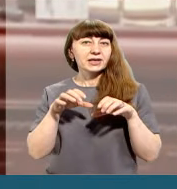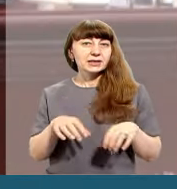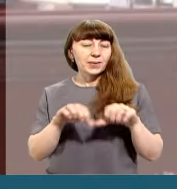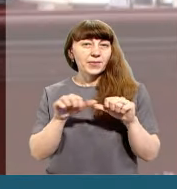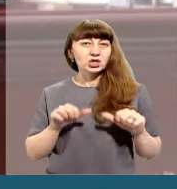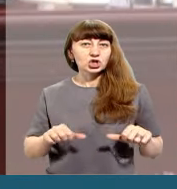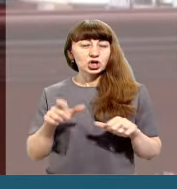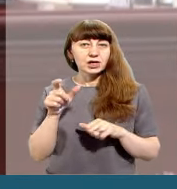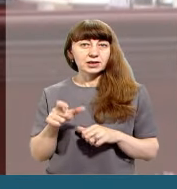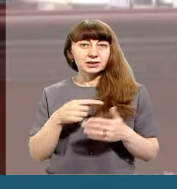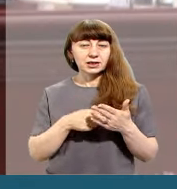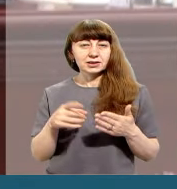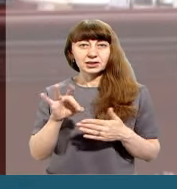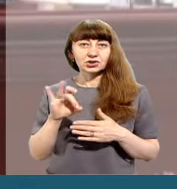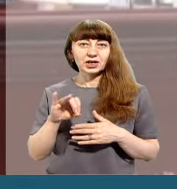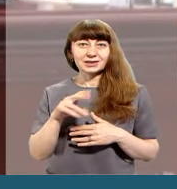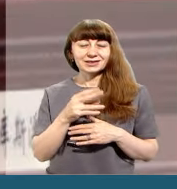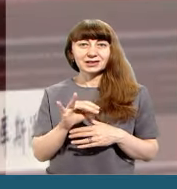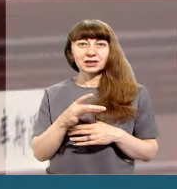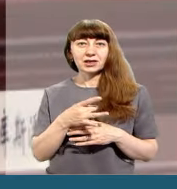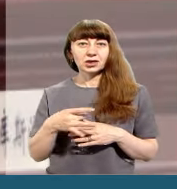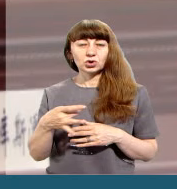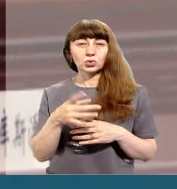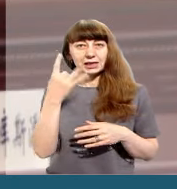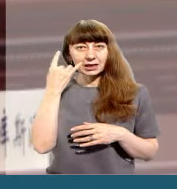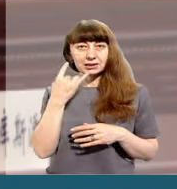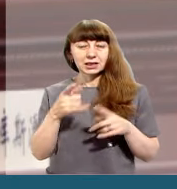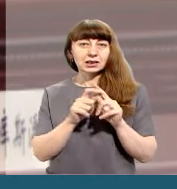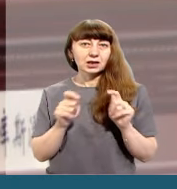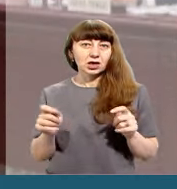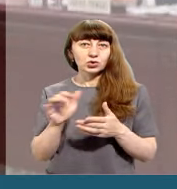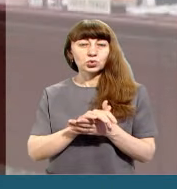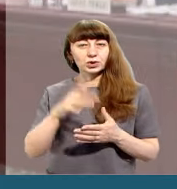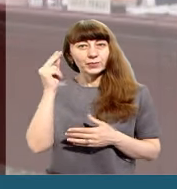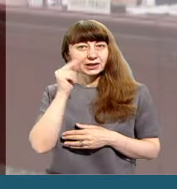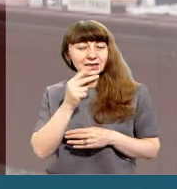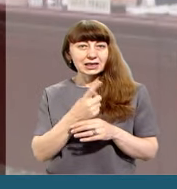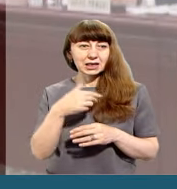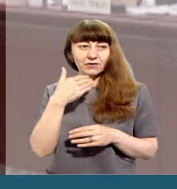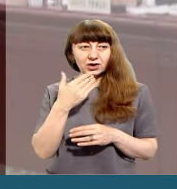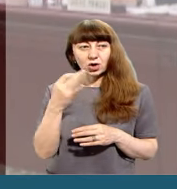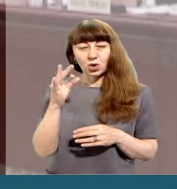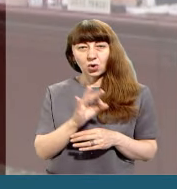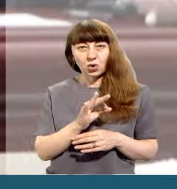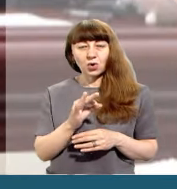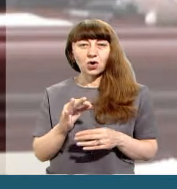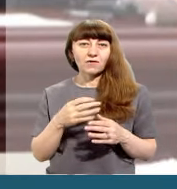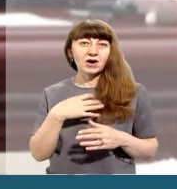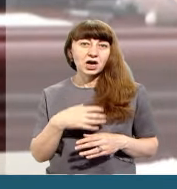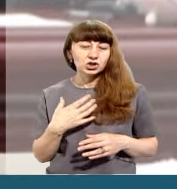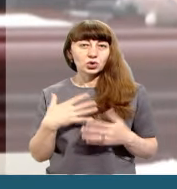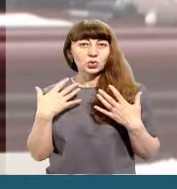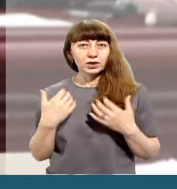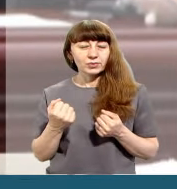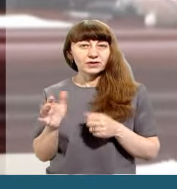Мажилиса отметил, что именно с Синьцзянского региона для Казахстана открывается дружественный Китай, и это говорит о его особой роли в укреплении